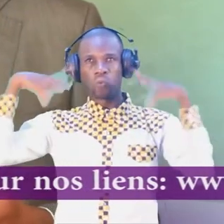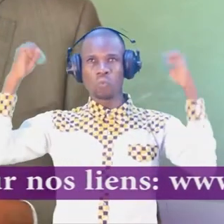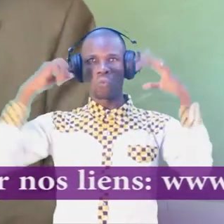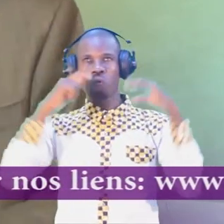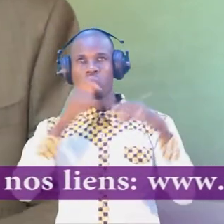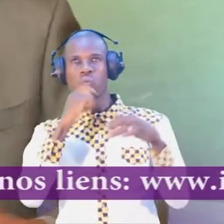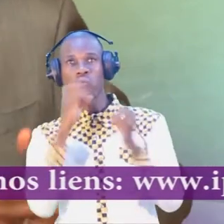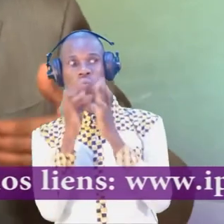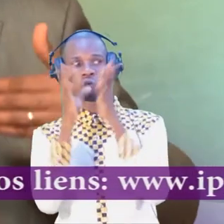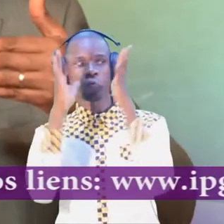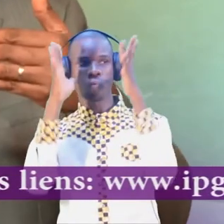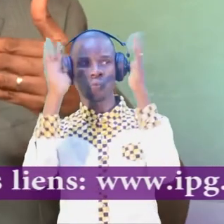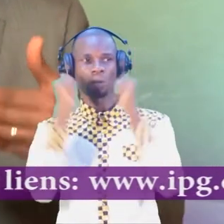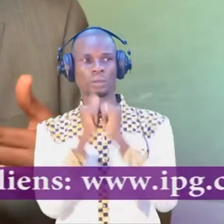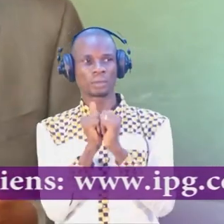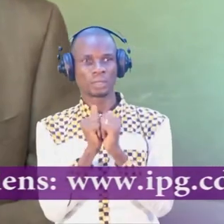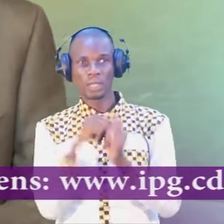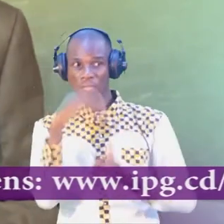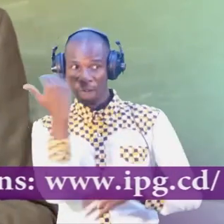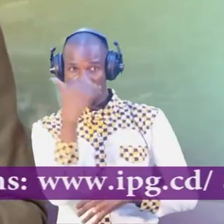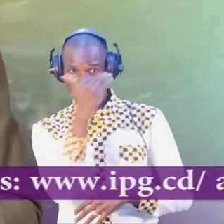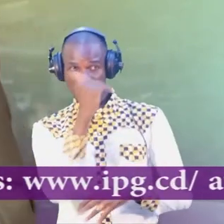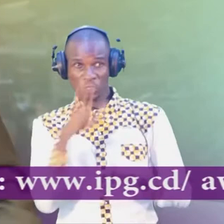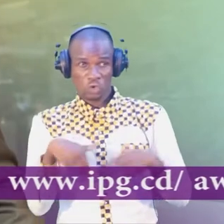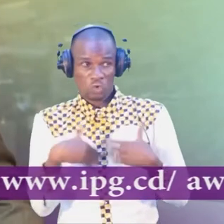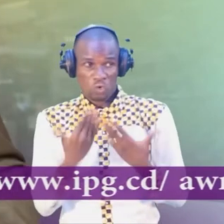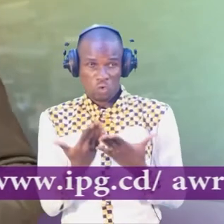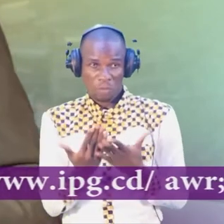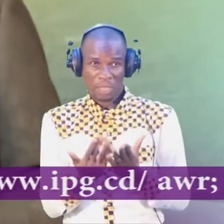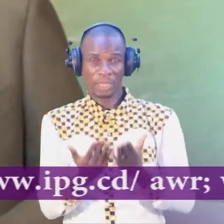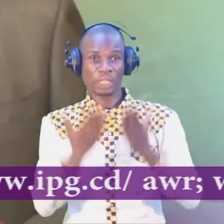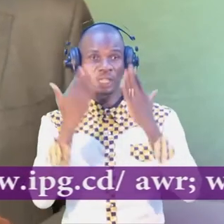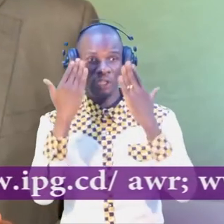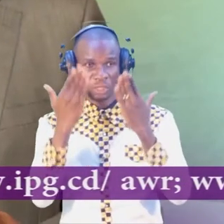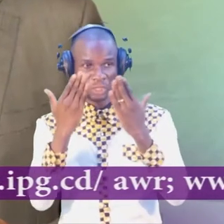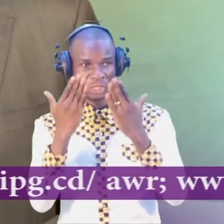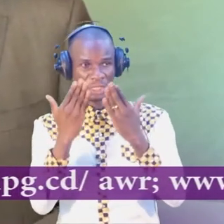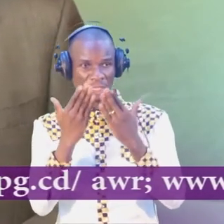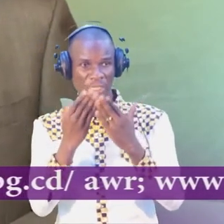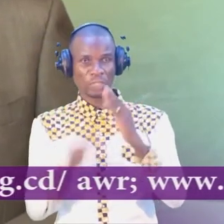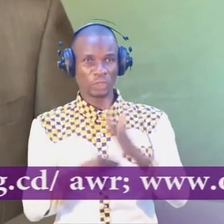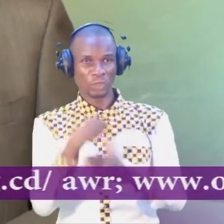utangulizi ya amri kumi. Mungu anasemaje hapa?